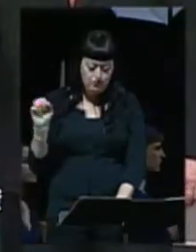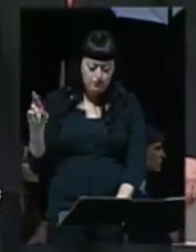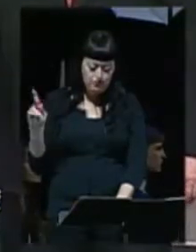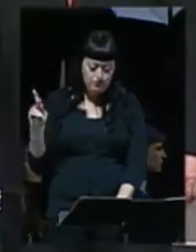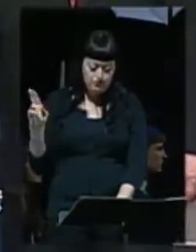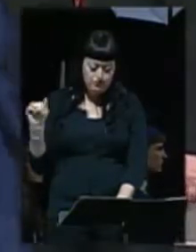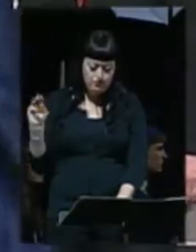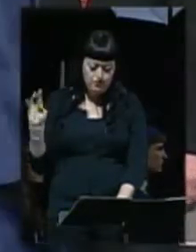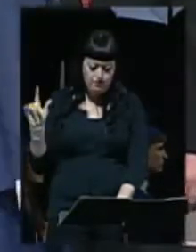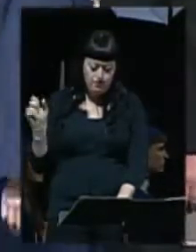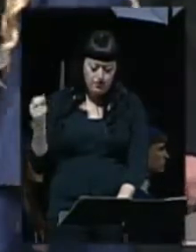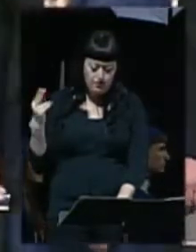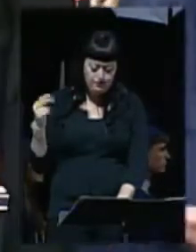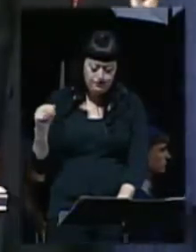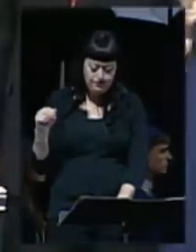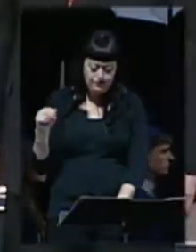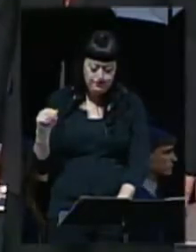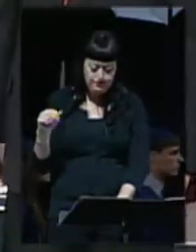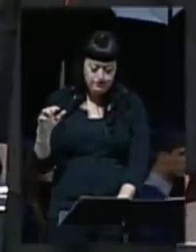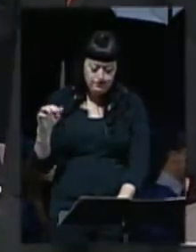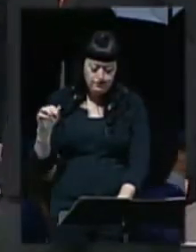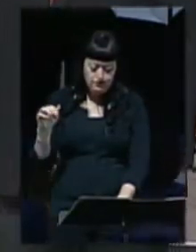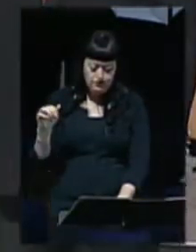Alexander Kremlich.